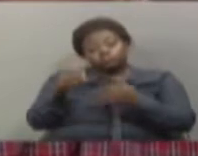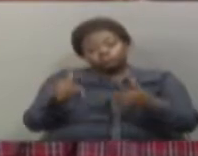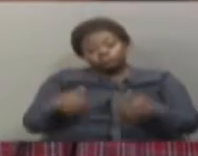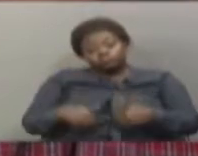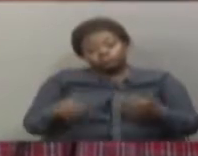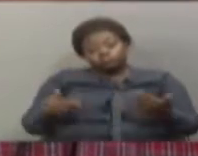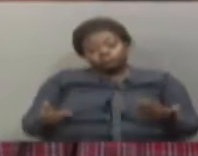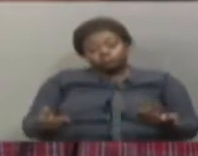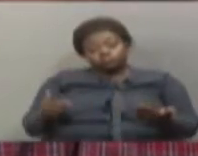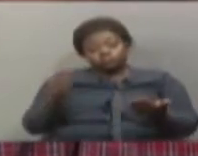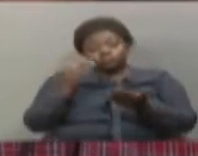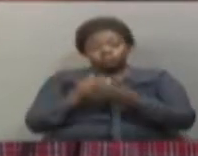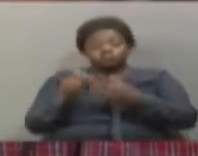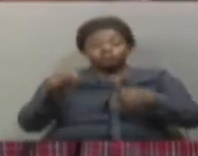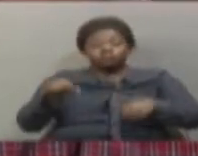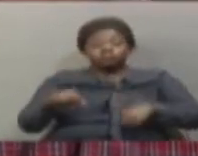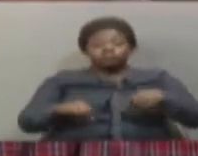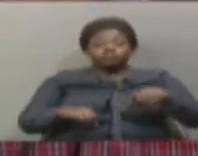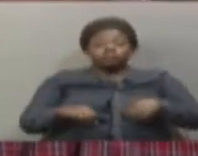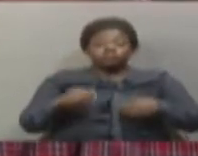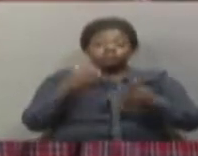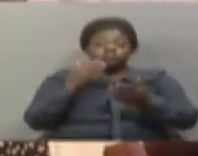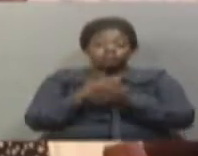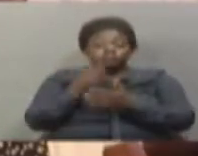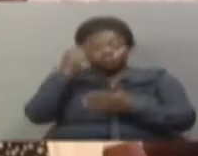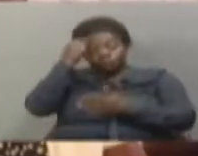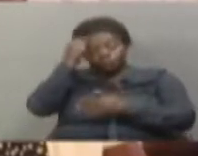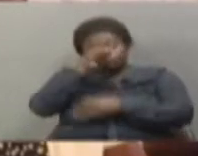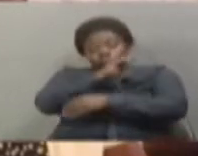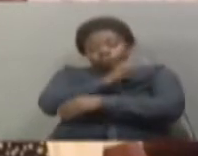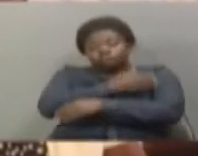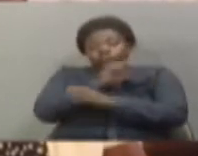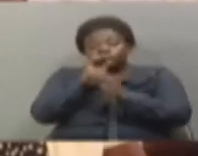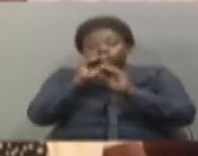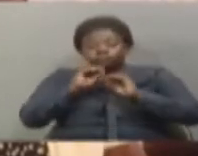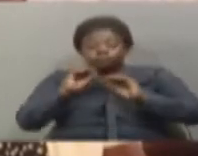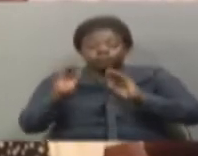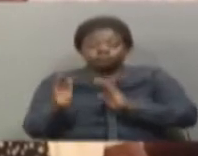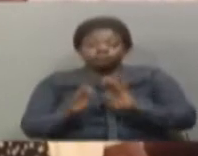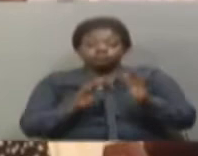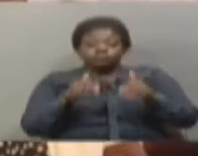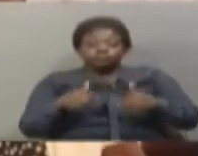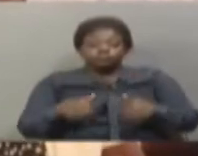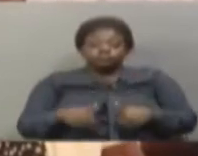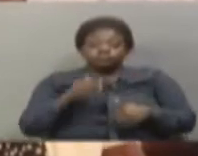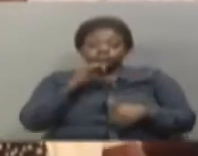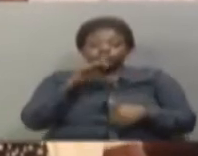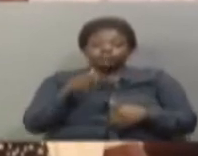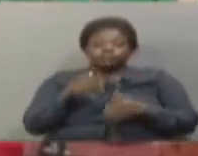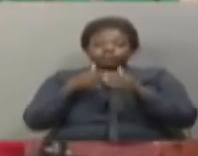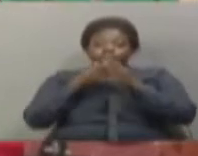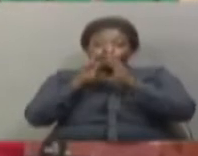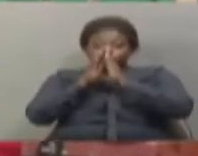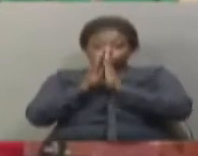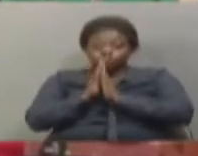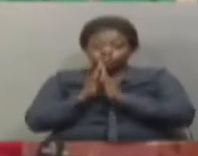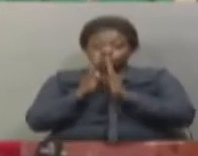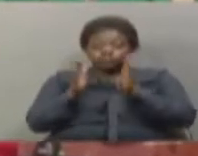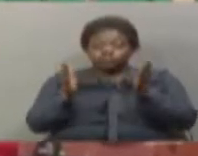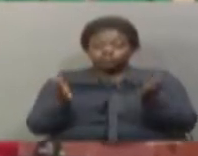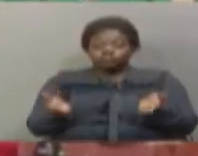okwejalabya. Asabye gavumenti okwongera amaanyi mu kuteekerateekera abavubuka. Kwogera bino abadde akulembedde mu mmisa